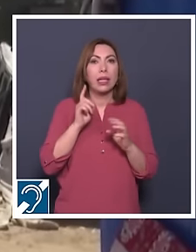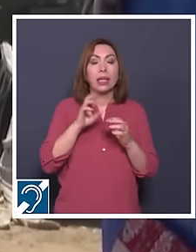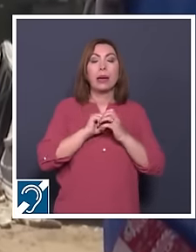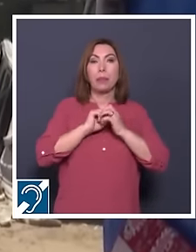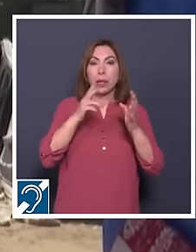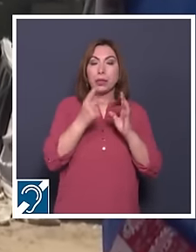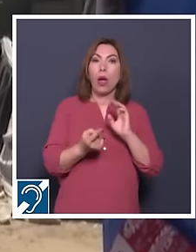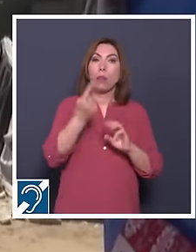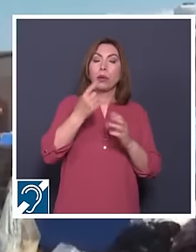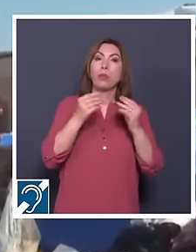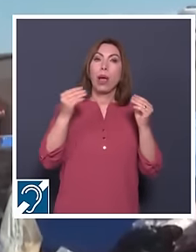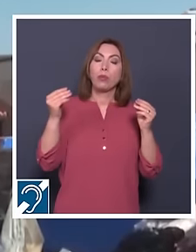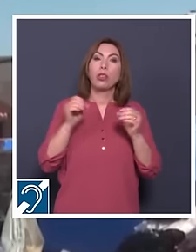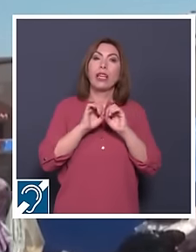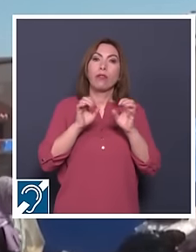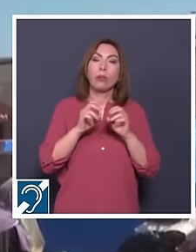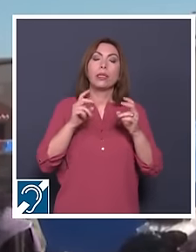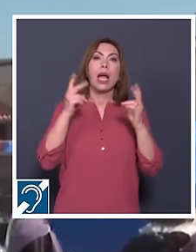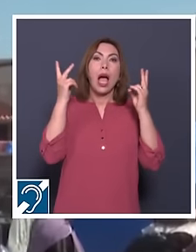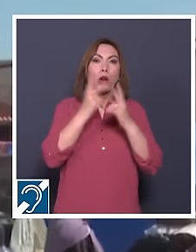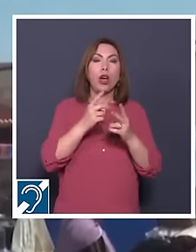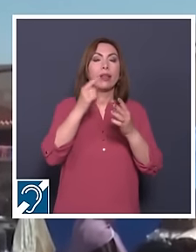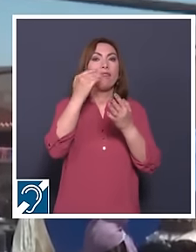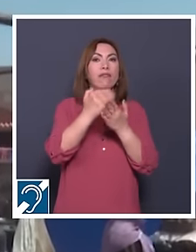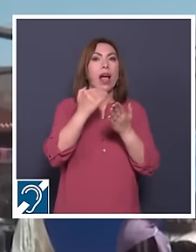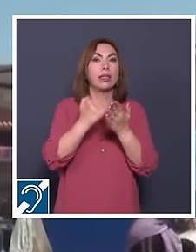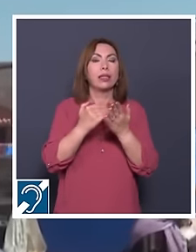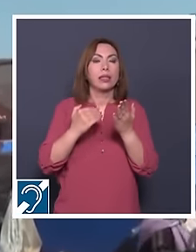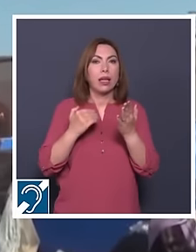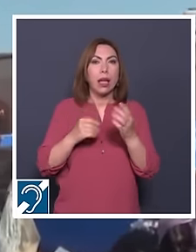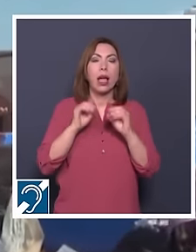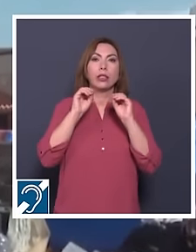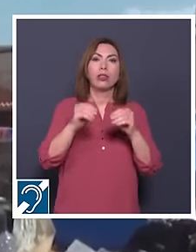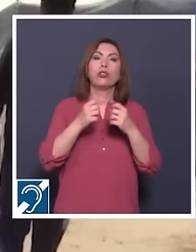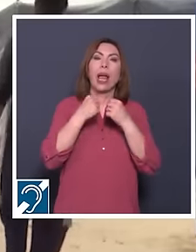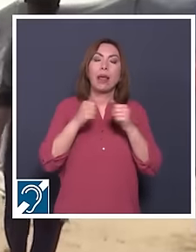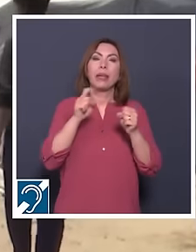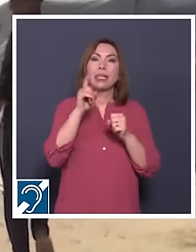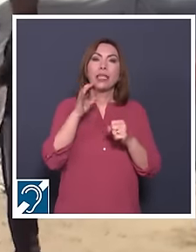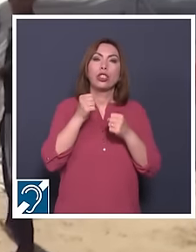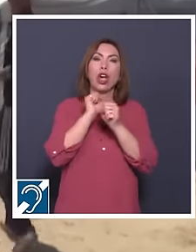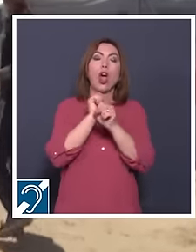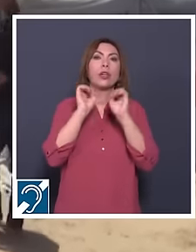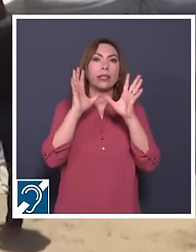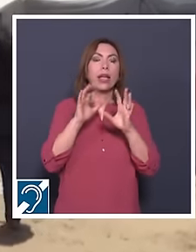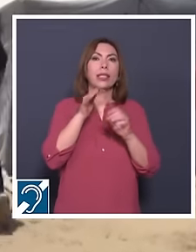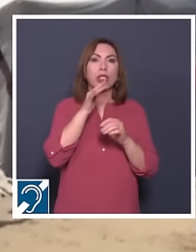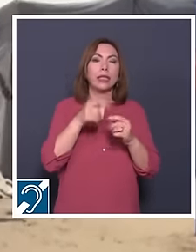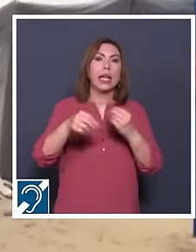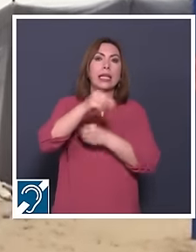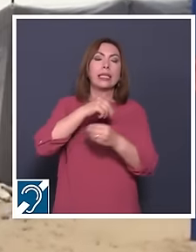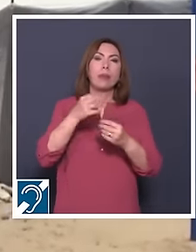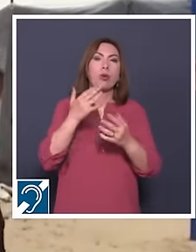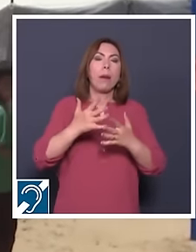multe informații despre un acord în faze care ar duce la eliberarea a 10 de ostatici israelieni în schimbul unui număr mult mai mare